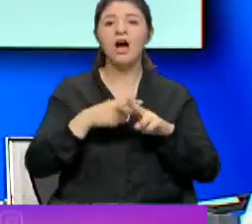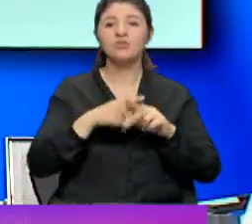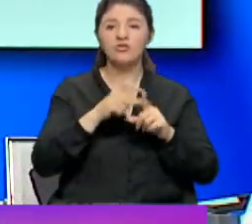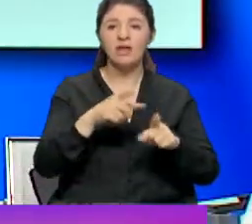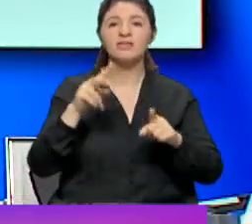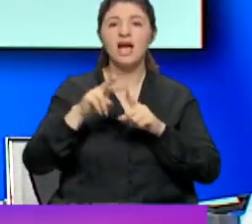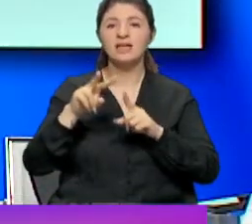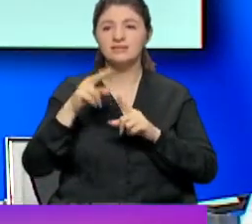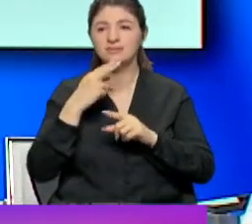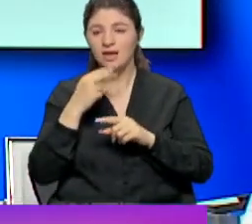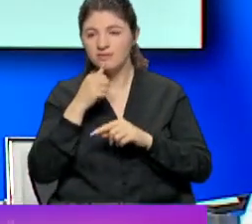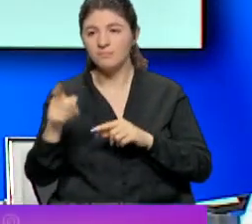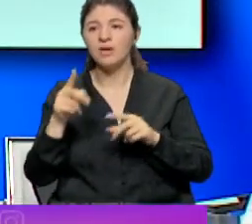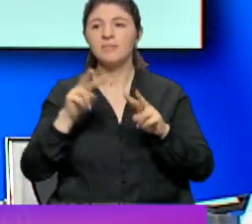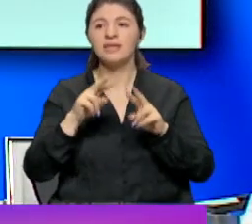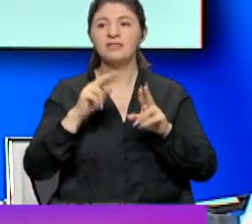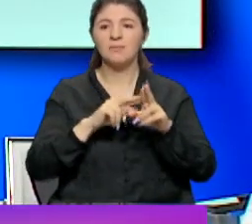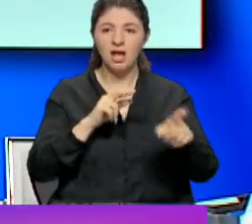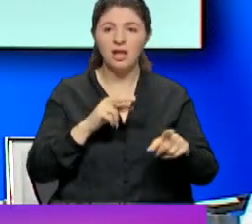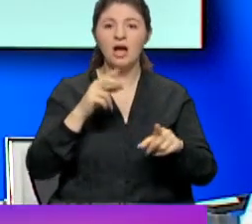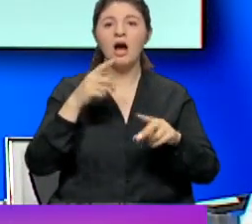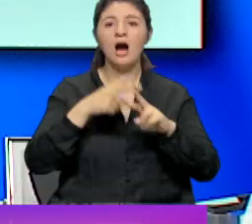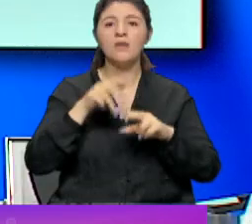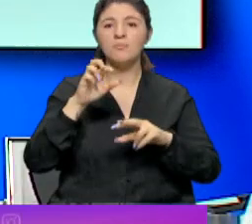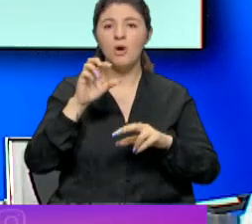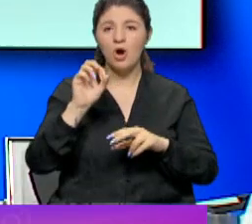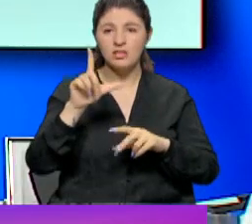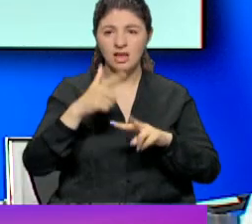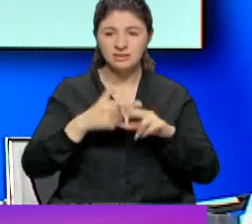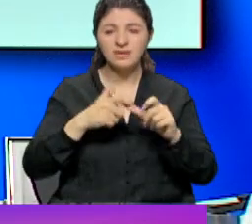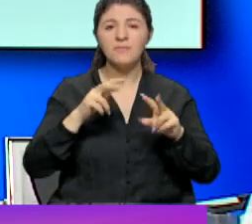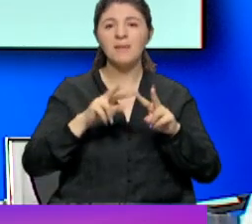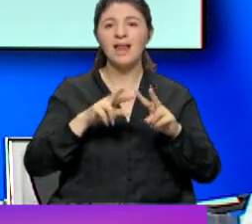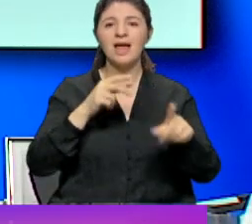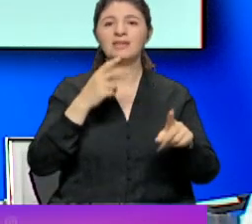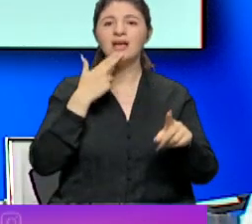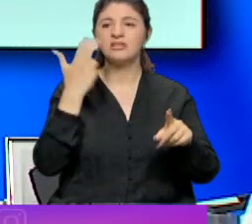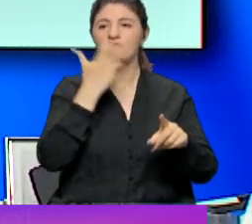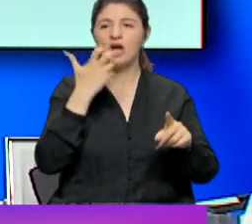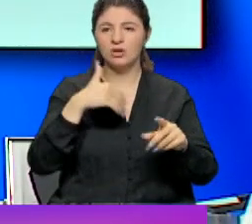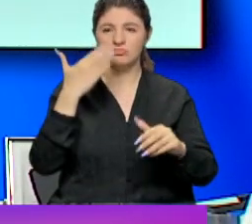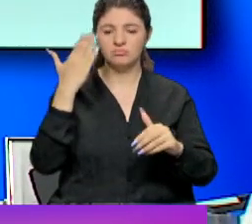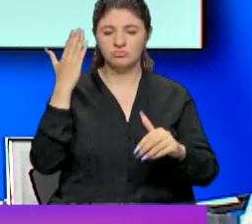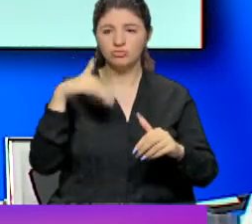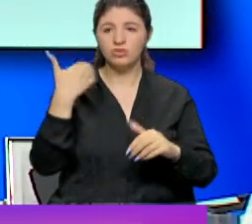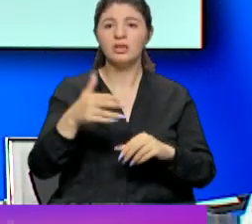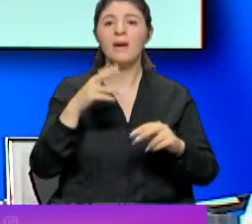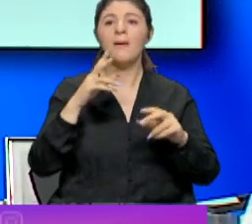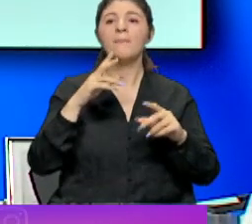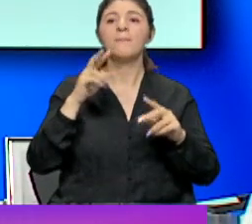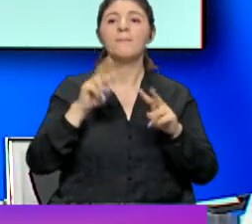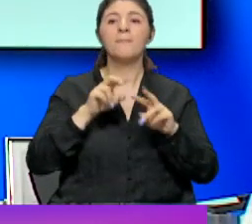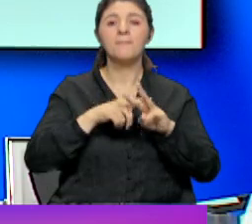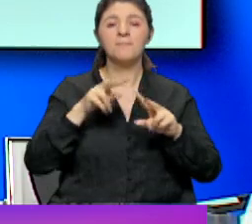Niyazi Koyuncu Metin Kemal Kahraman Apolas Lermi ve Melek Boston konserlerin ardından Mem ararat'ın Bursa